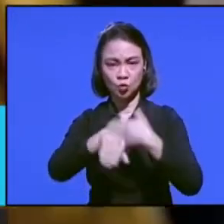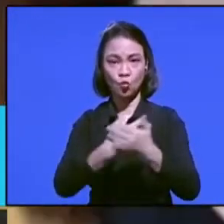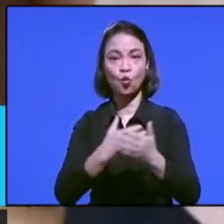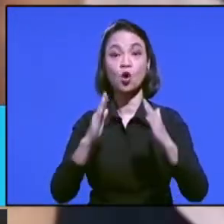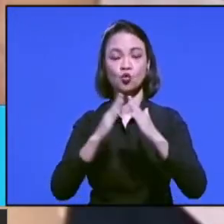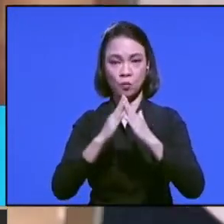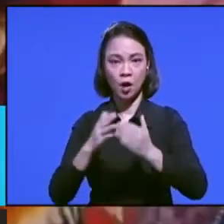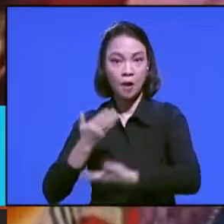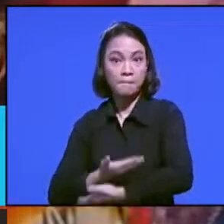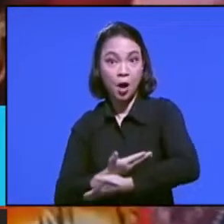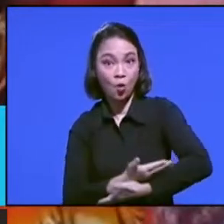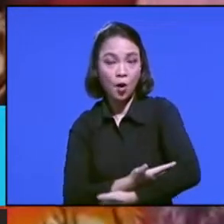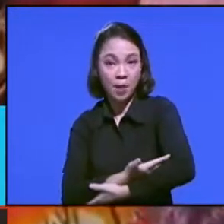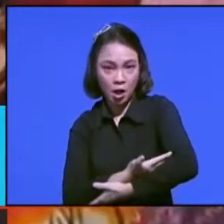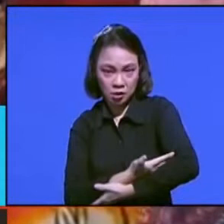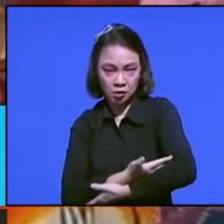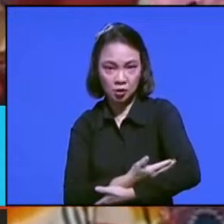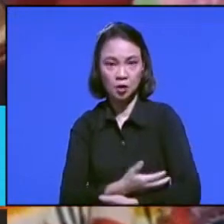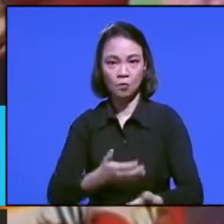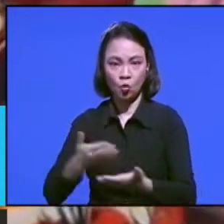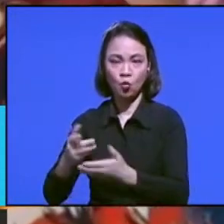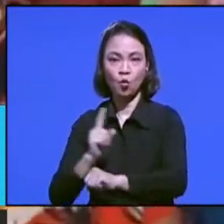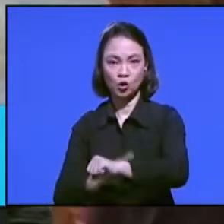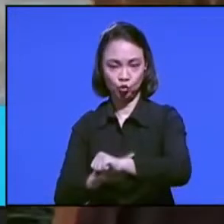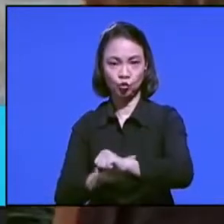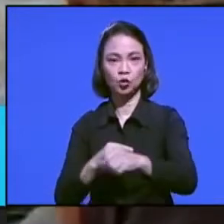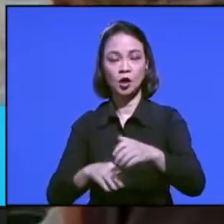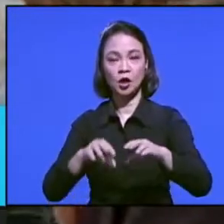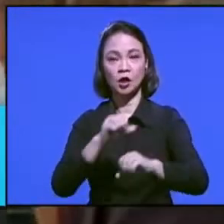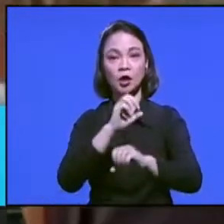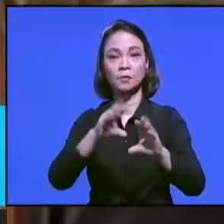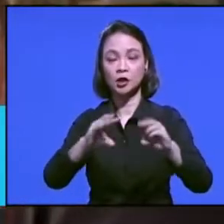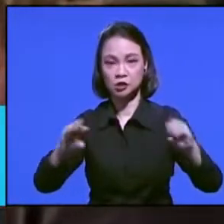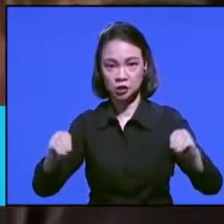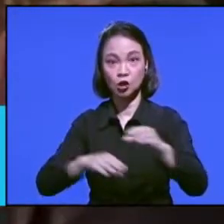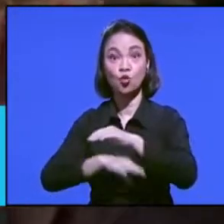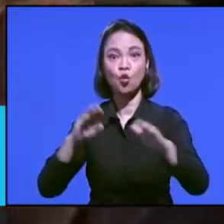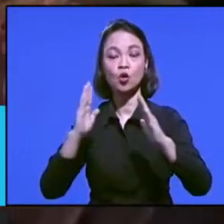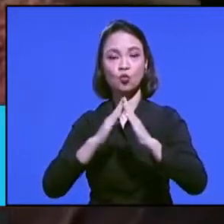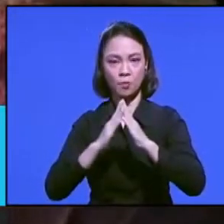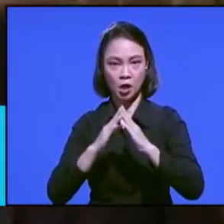kemanapun, terutama saat beraktivitas di luar rumah pasca serangan tikus got ini.